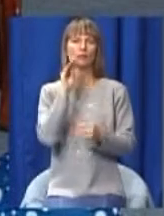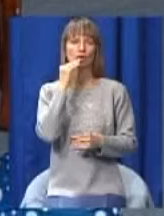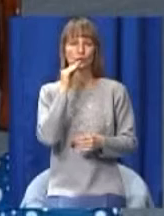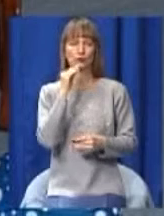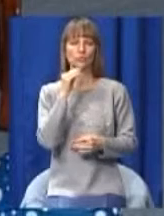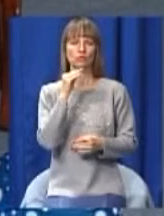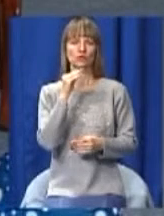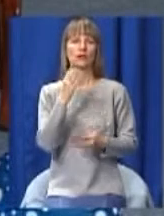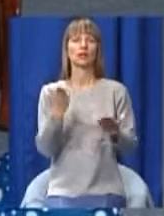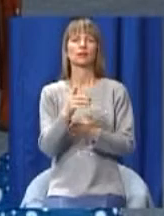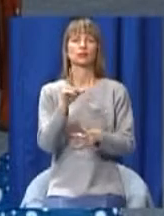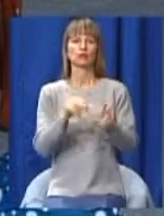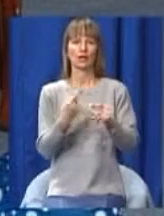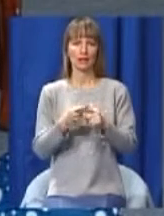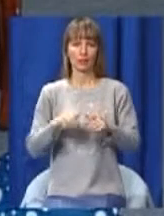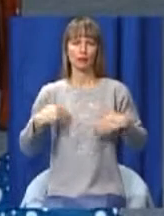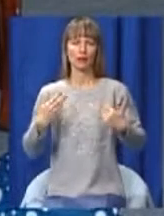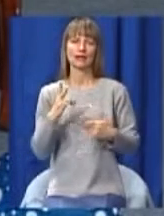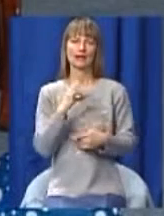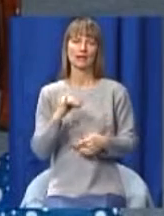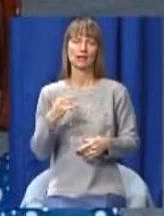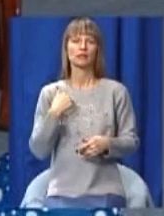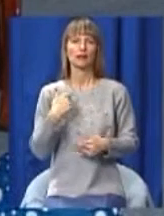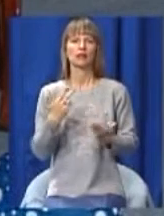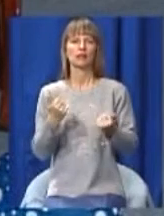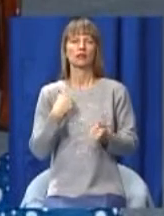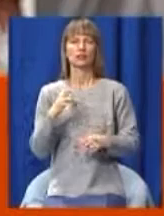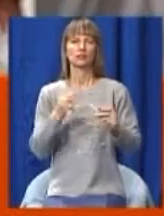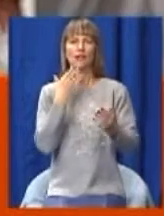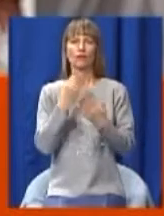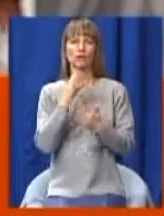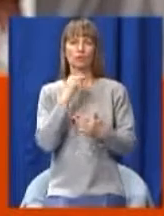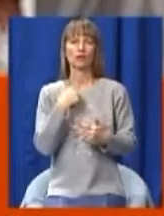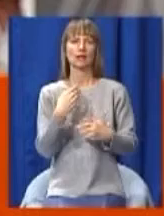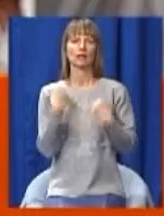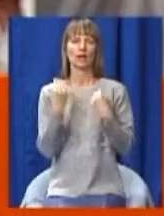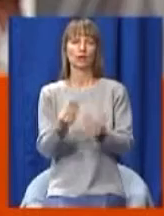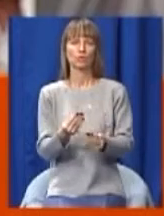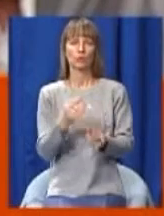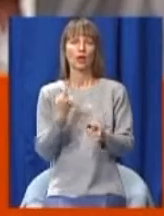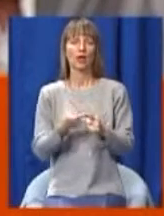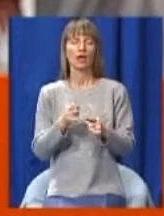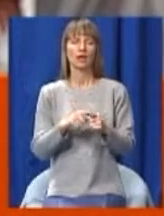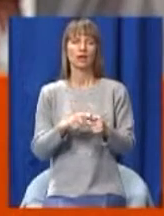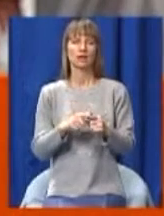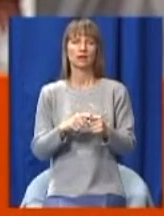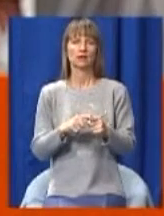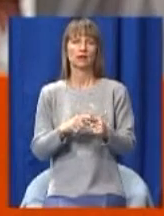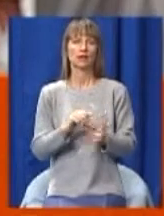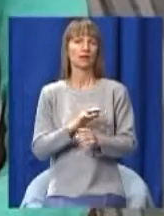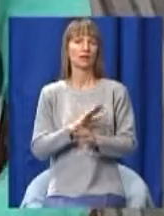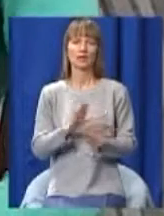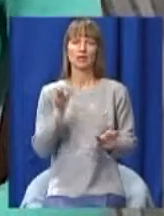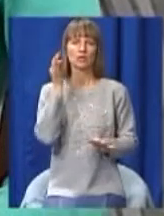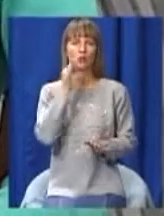там цуцику. Так. Як ти вважаєш, це корисно чи ні? Так, я своїй собаці даю, але це не солодкі. А, тобто